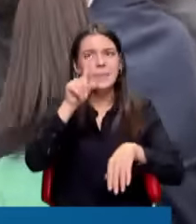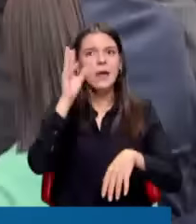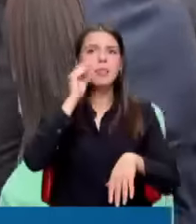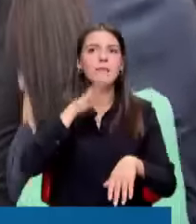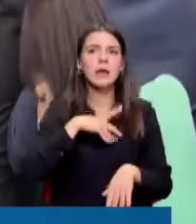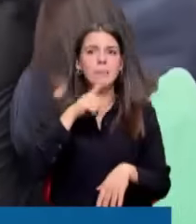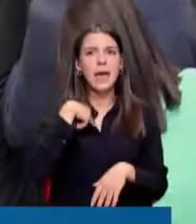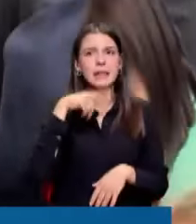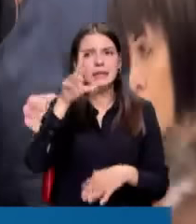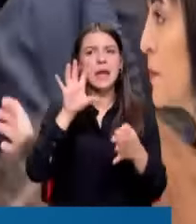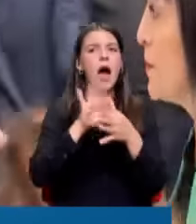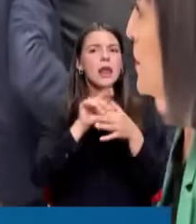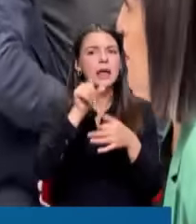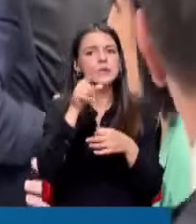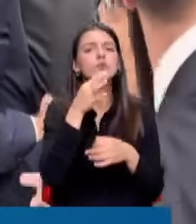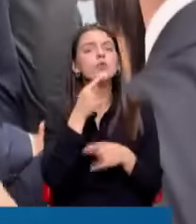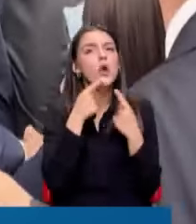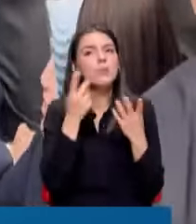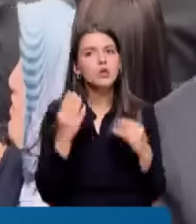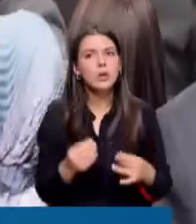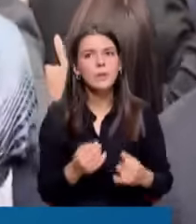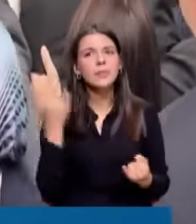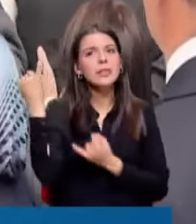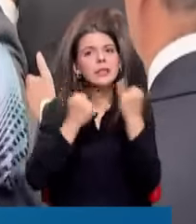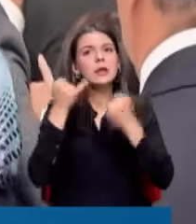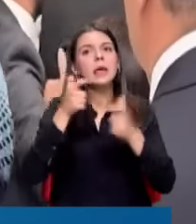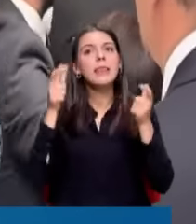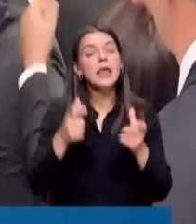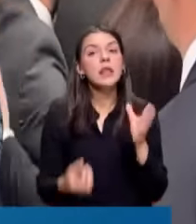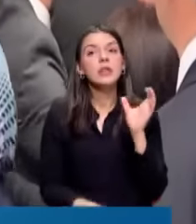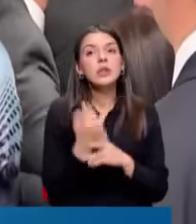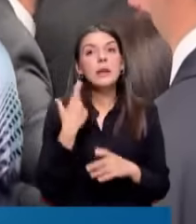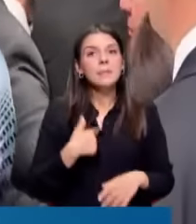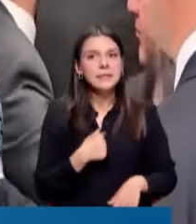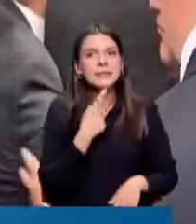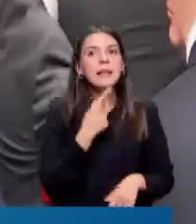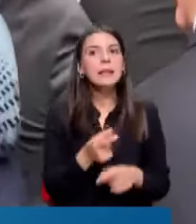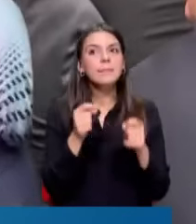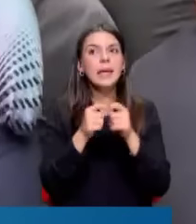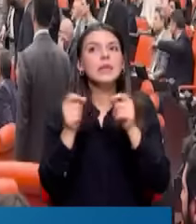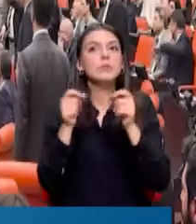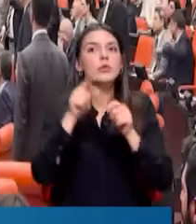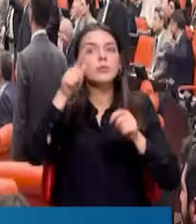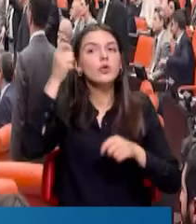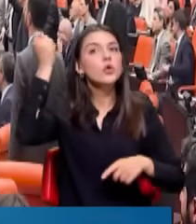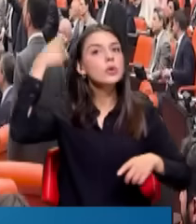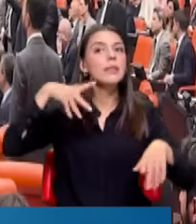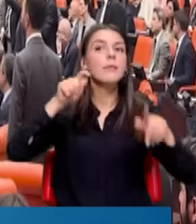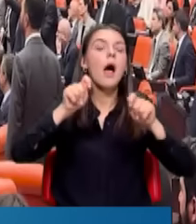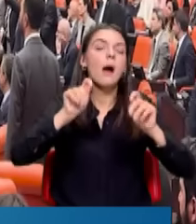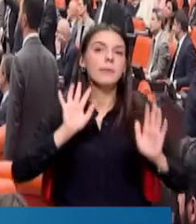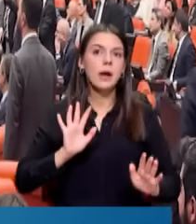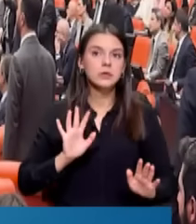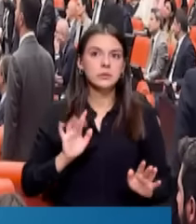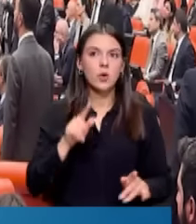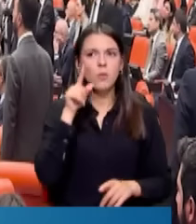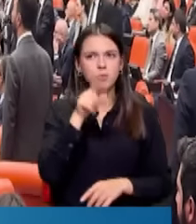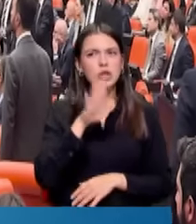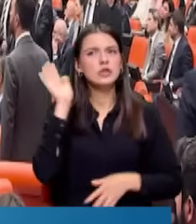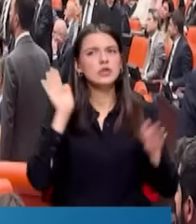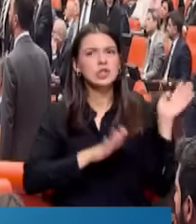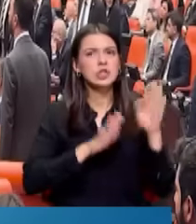sizin aracılığınızla söylemiş olayım. Tartışma nerede çıktı? Biz dedik ki Bekir Bozdağ bu oturumu yönetemez. Peki o kadar